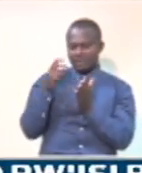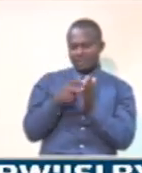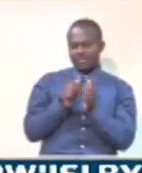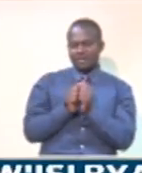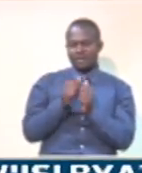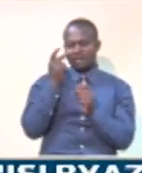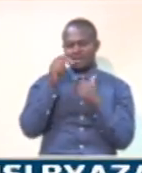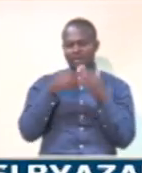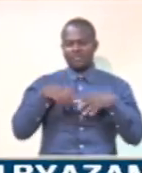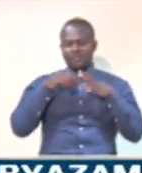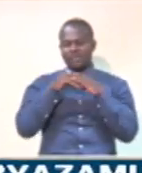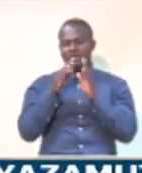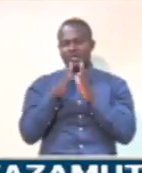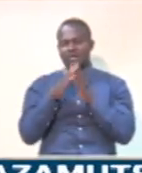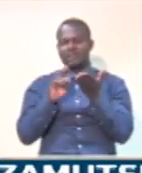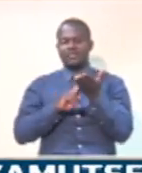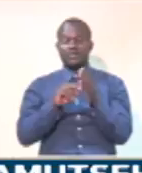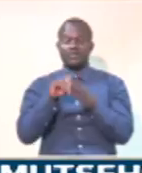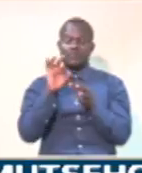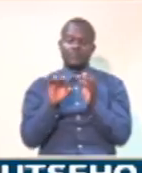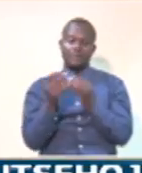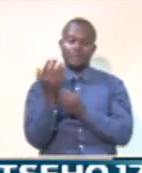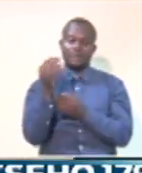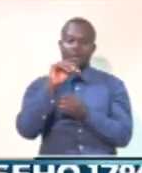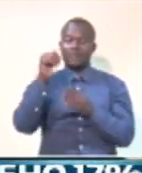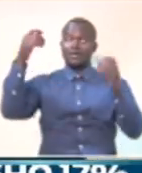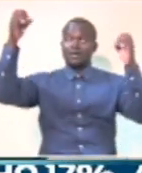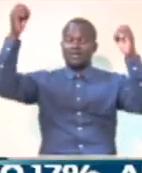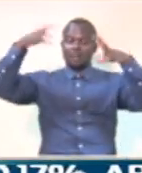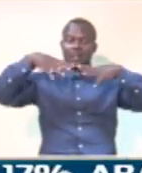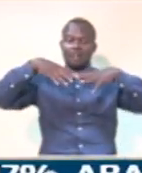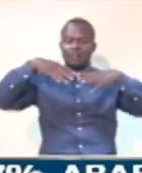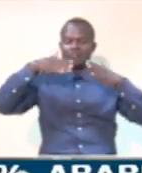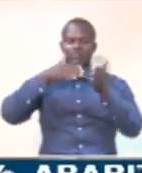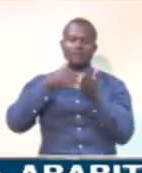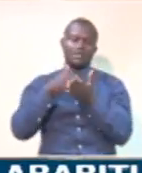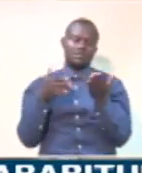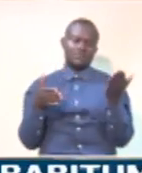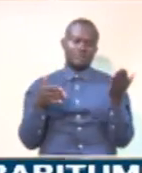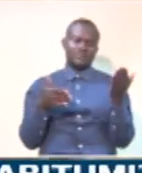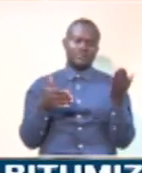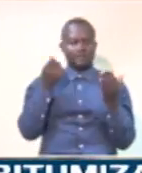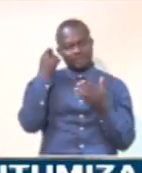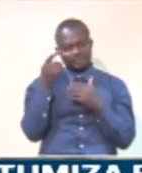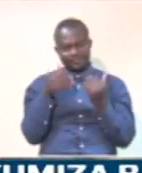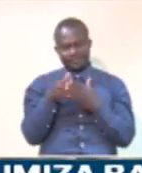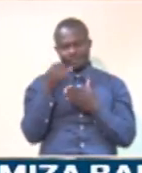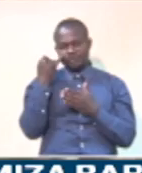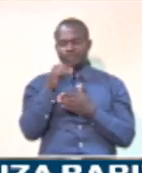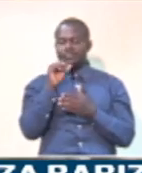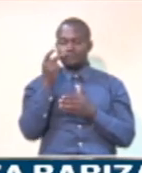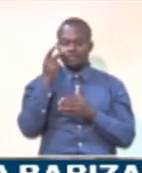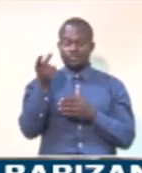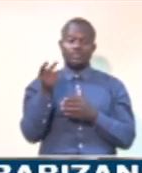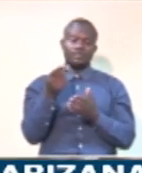natutuye mu mujyi tugakoresha ubutadowa kandi andi bacana umuriro twumva bitubangamiye ubwo nabwo iyo tutabonye